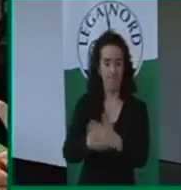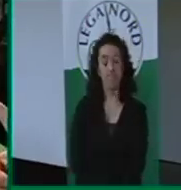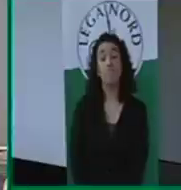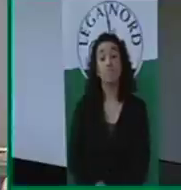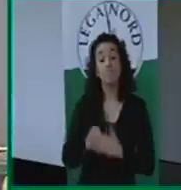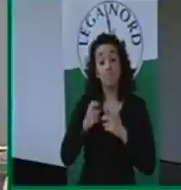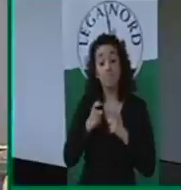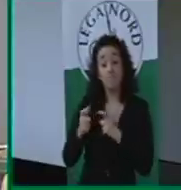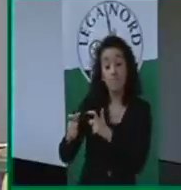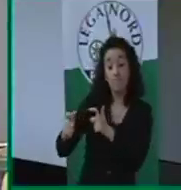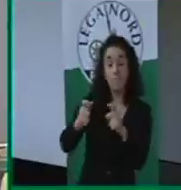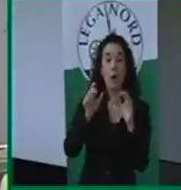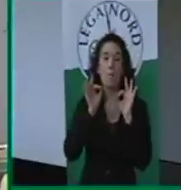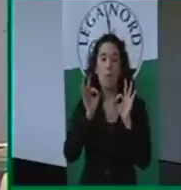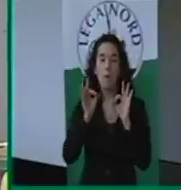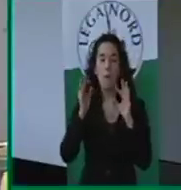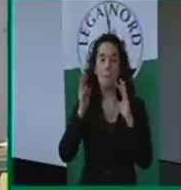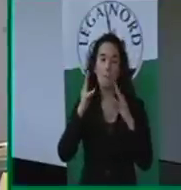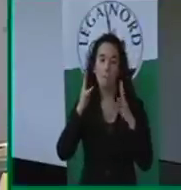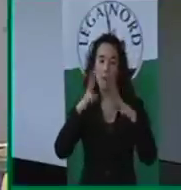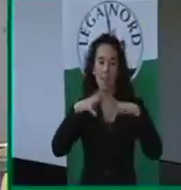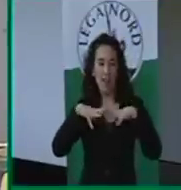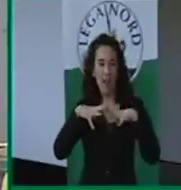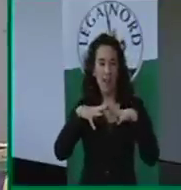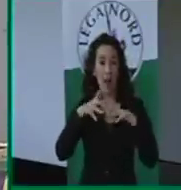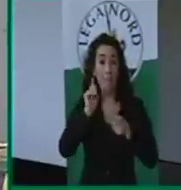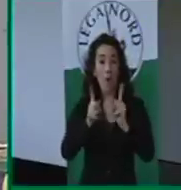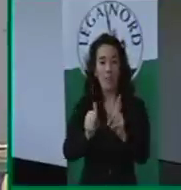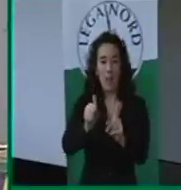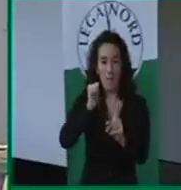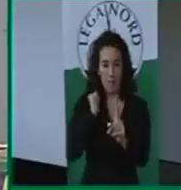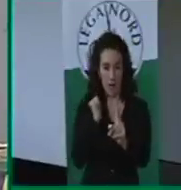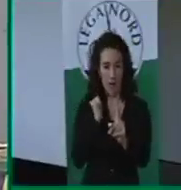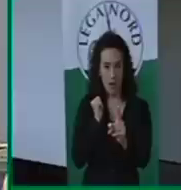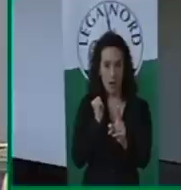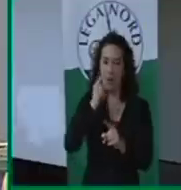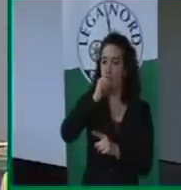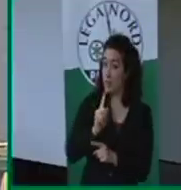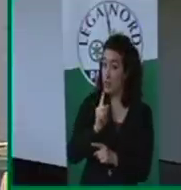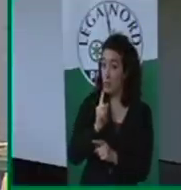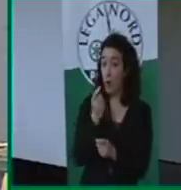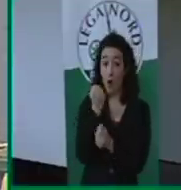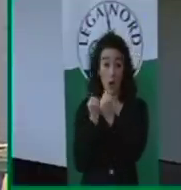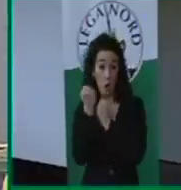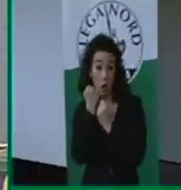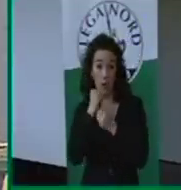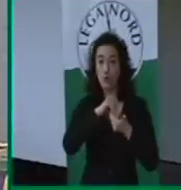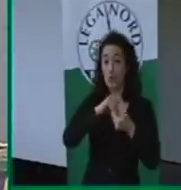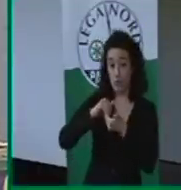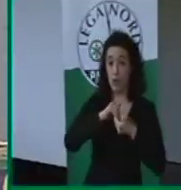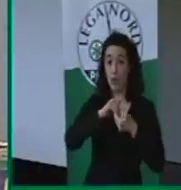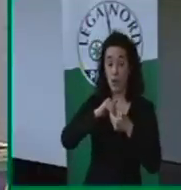Secondo me una battaglia prep politica è una battaglia sicuramente economica sicuramente sociale Ma è una battaglia